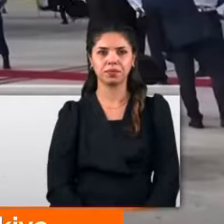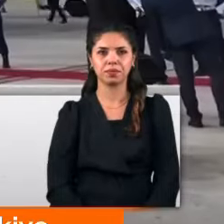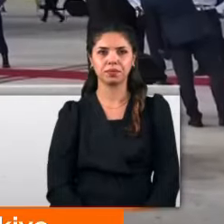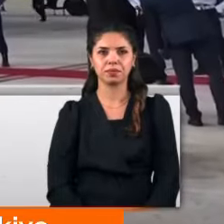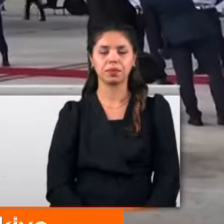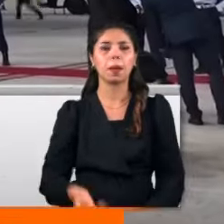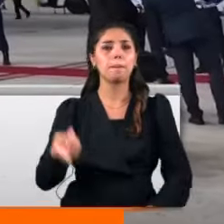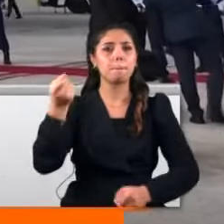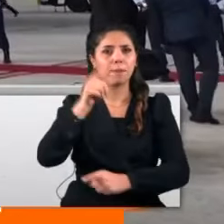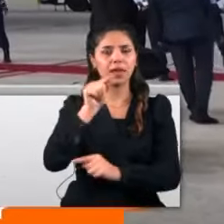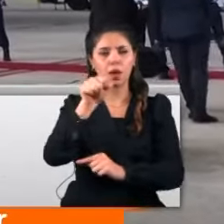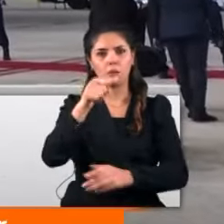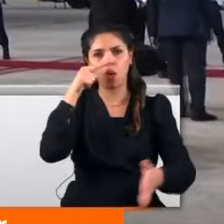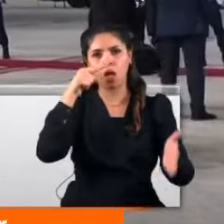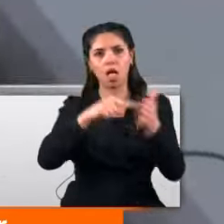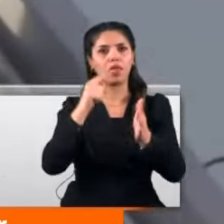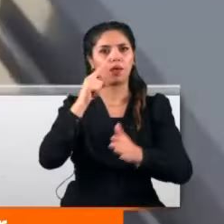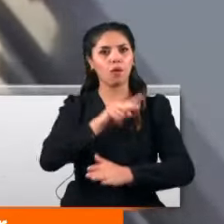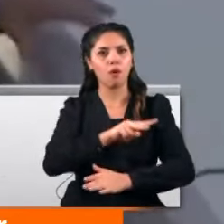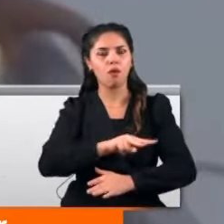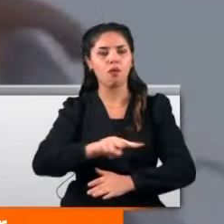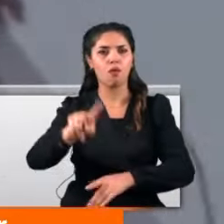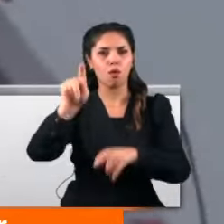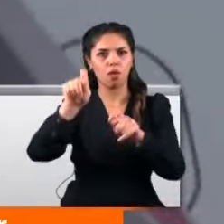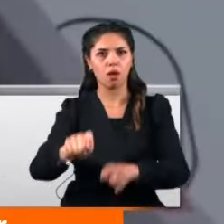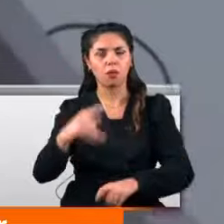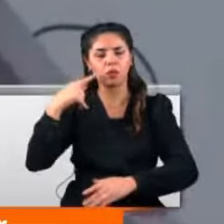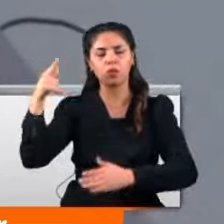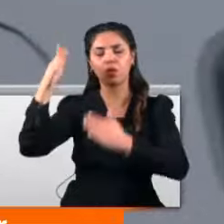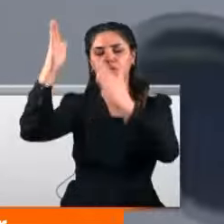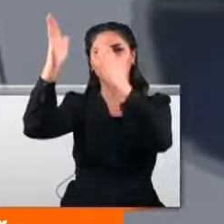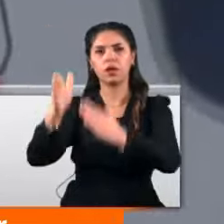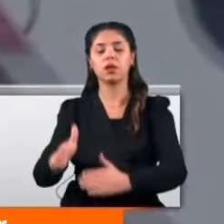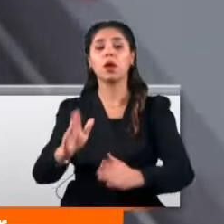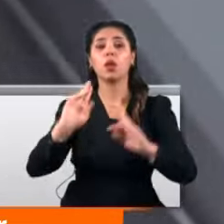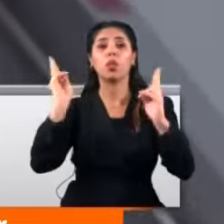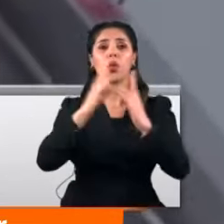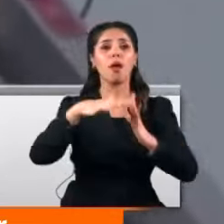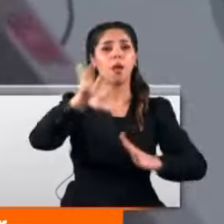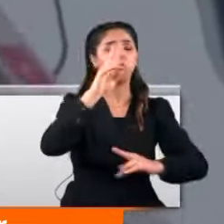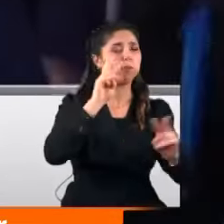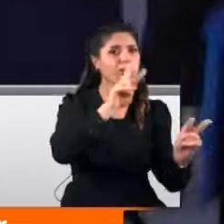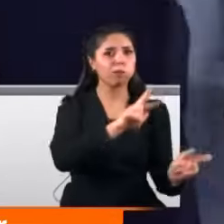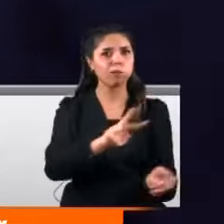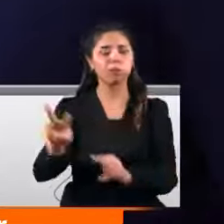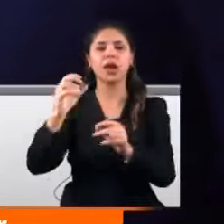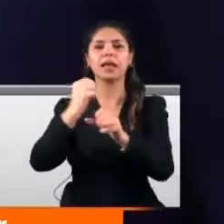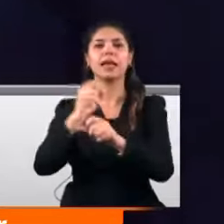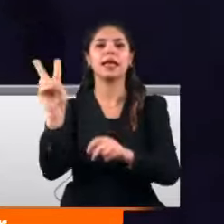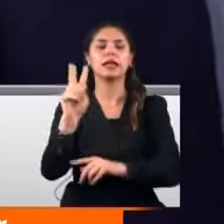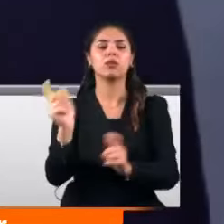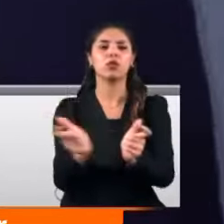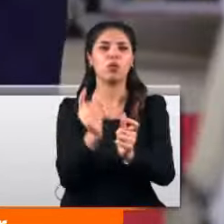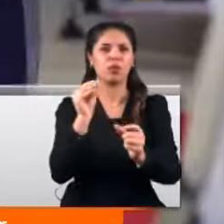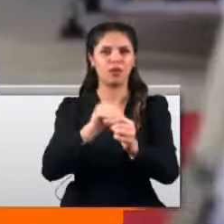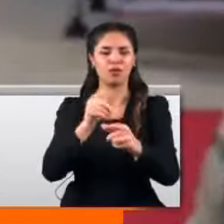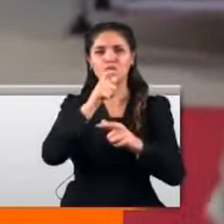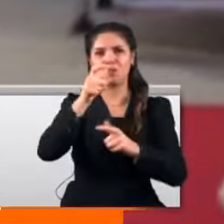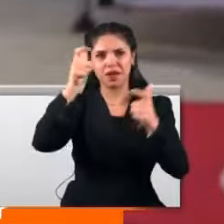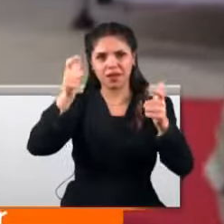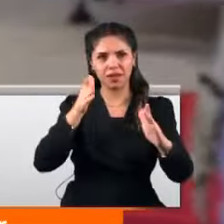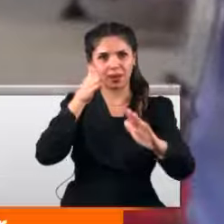Bir kez daha bu amaçla yola çıktı. Dünyanın gözünün çevrildiği G20 Liderler Zirvesi için gittiği Brezilya'da böyle